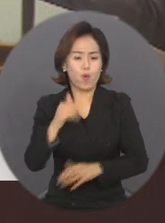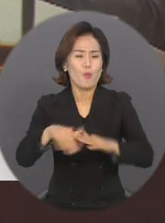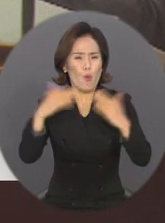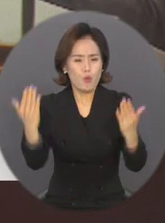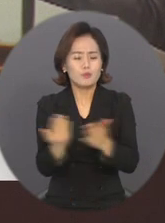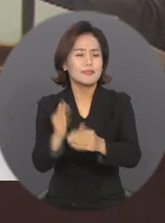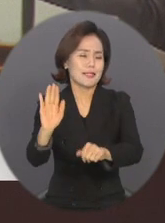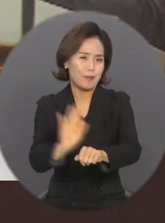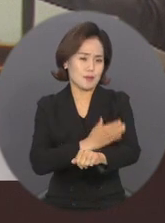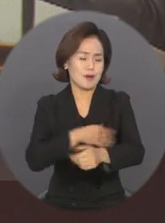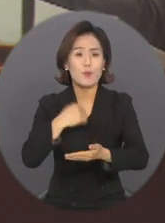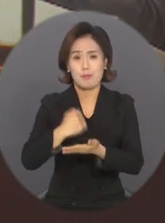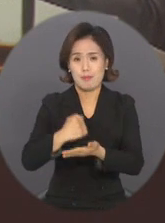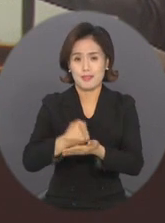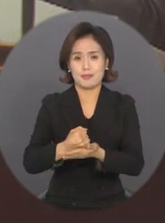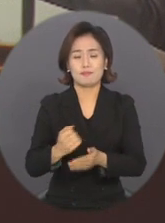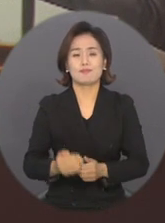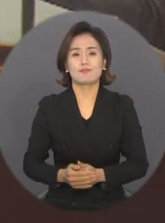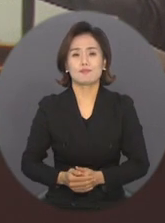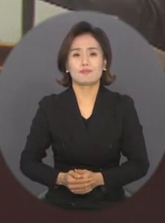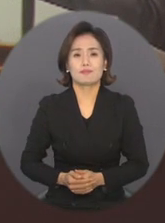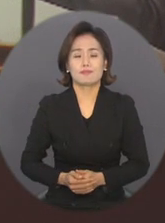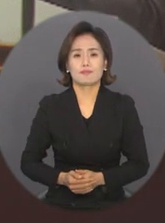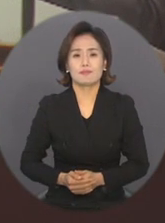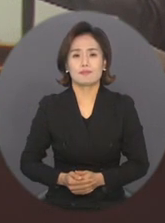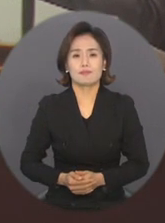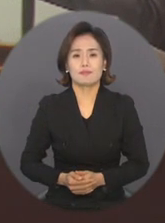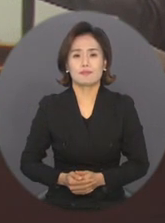부실 덩어리라고 비판했습니다. 김영찬 기자가 보도합니다.